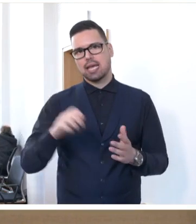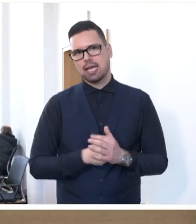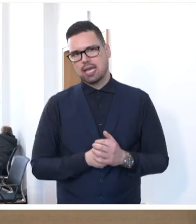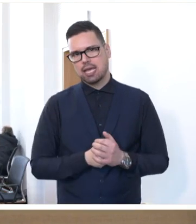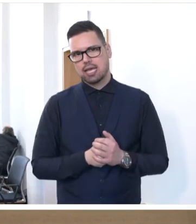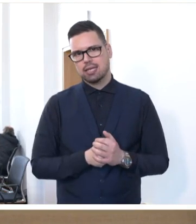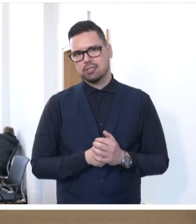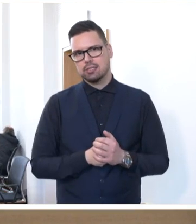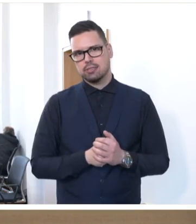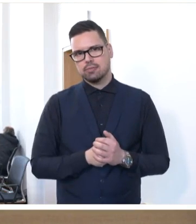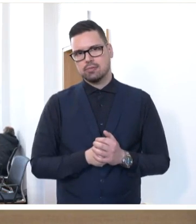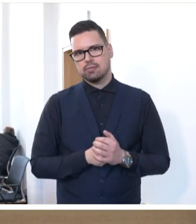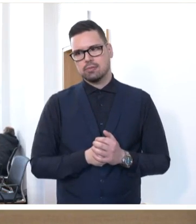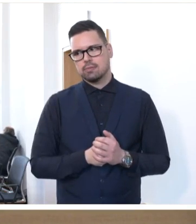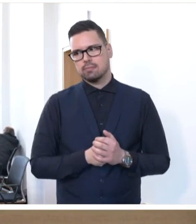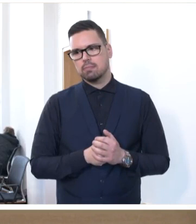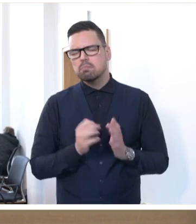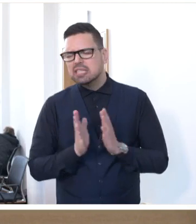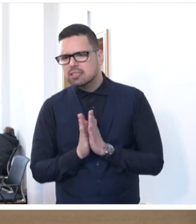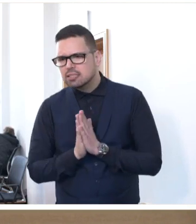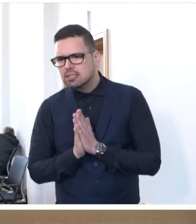SBE... Bitte?